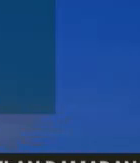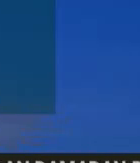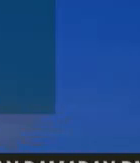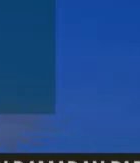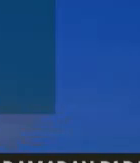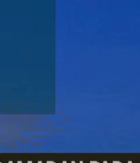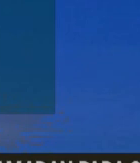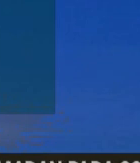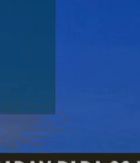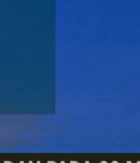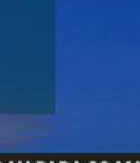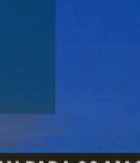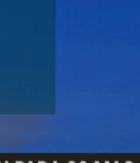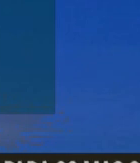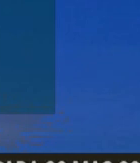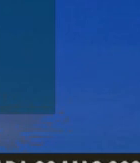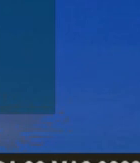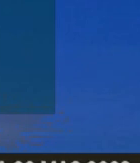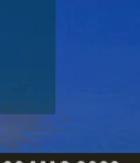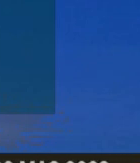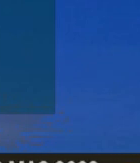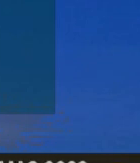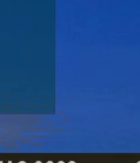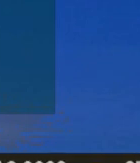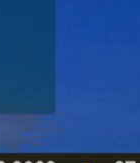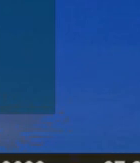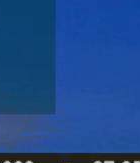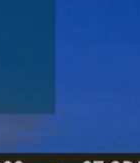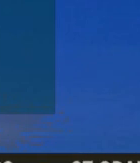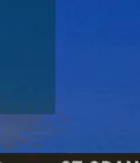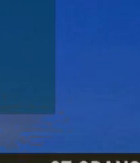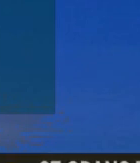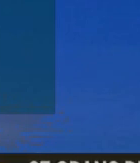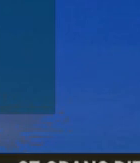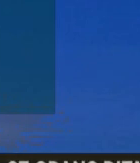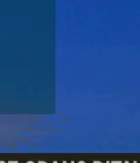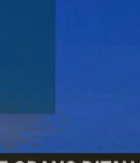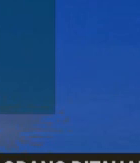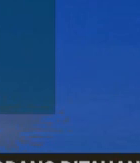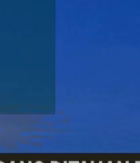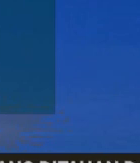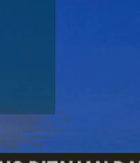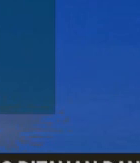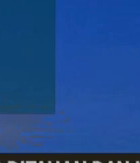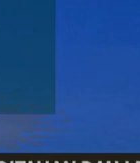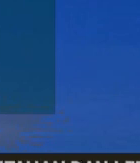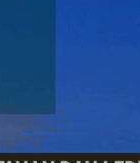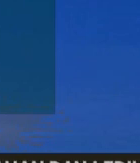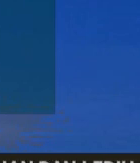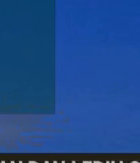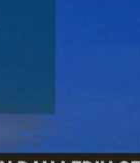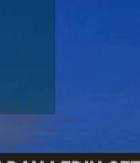berikuttan itu Mahkamah Syariah negara Brunei Darussalam dalam siaran medianya memaklumkan meruqyah anak bulan